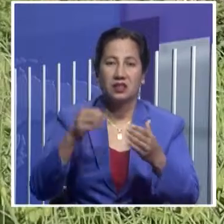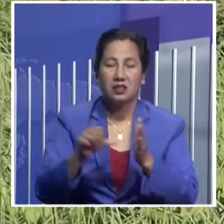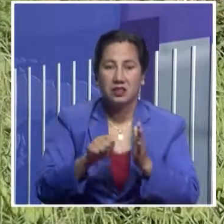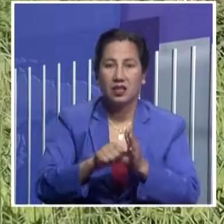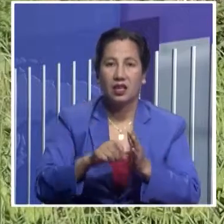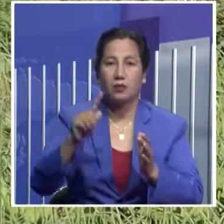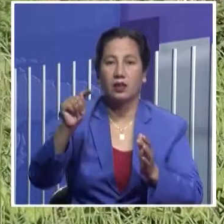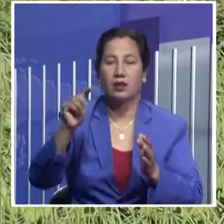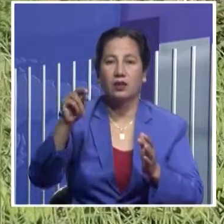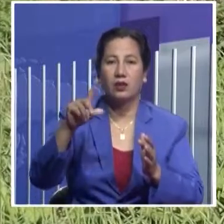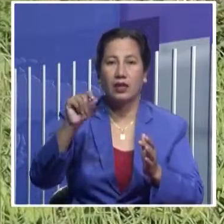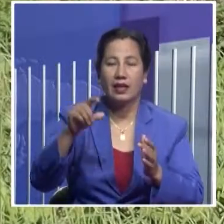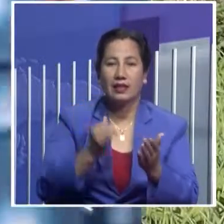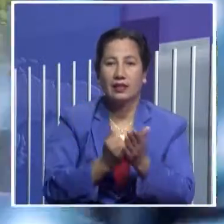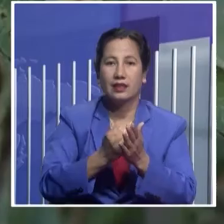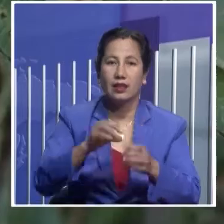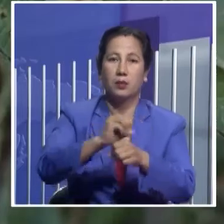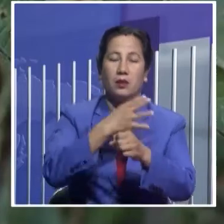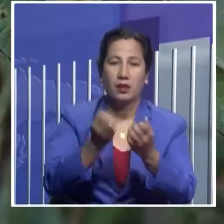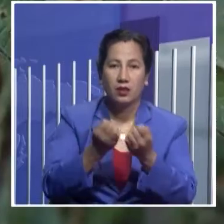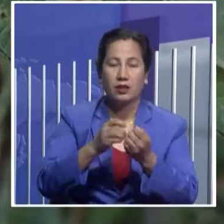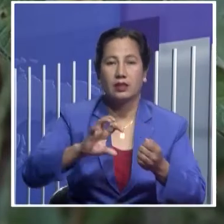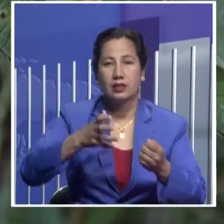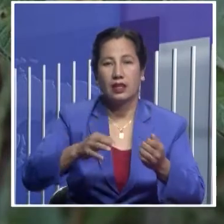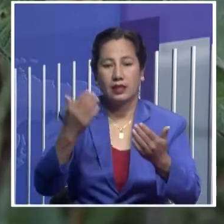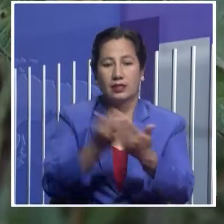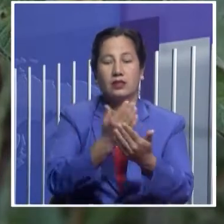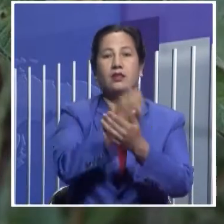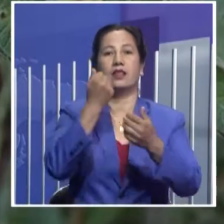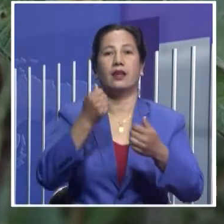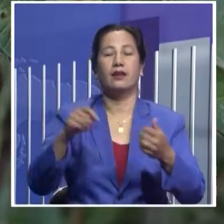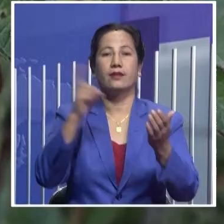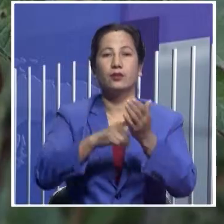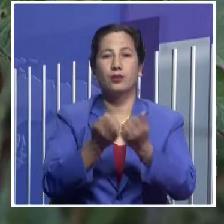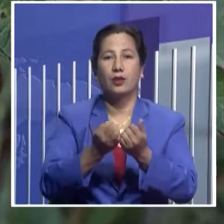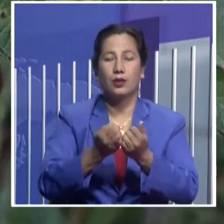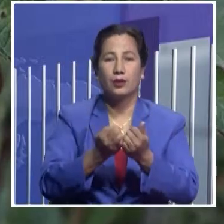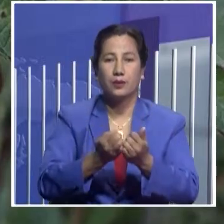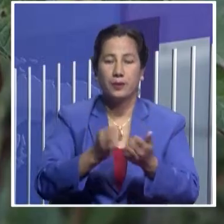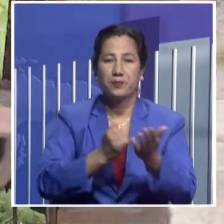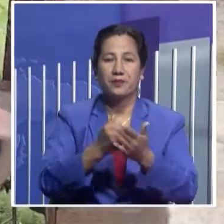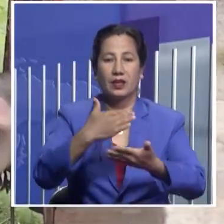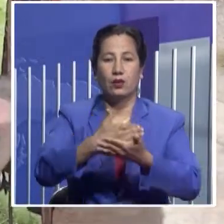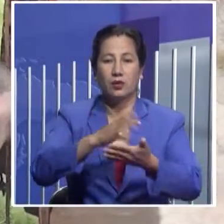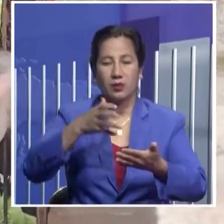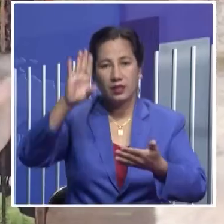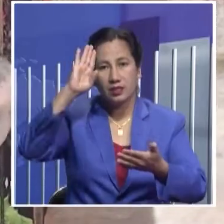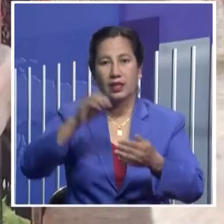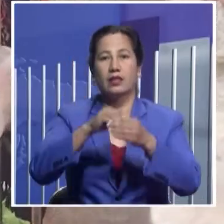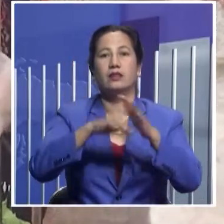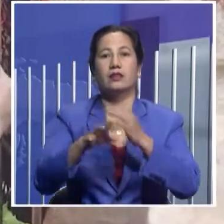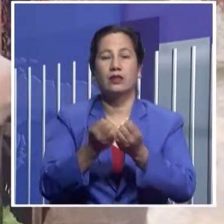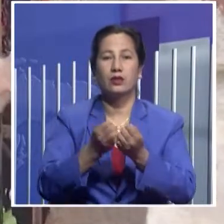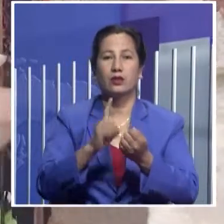खेती कार्यक्रम प्रभावकारी हुँदै गएको छ। स्थानीय संघ संस्थाले सुरु गरेको करार खेती कार्यक्रमलाई लुम्बिनी प्रदेश सरकारले पनि सञ्चालन गरेको